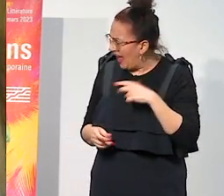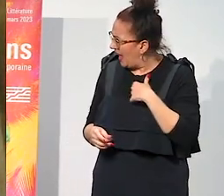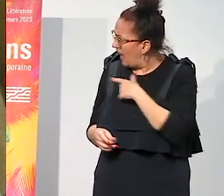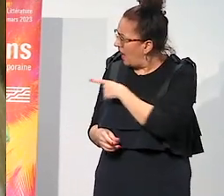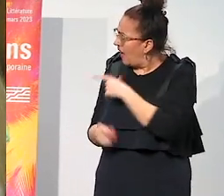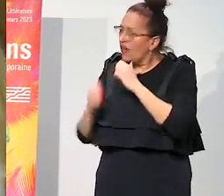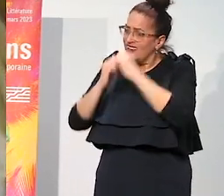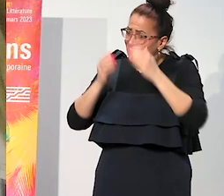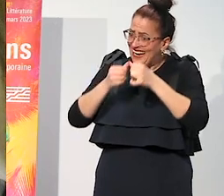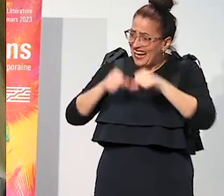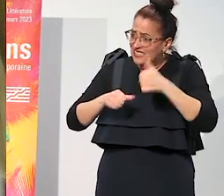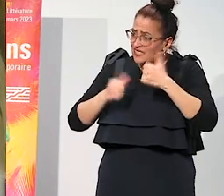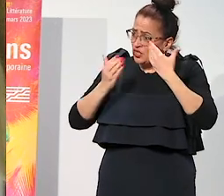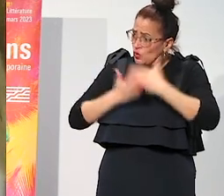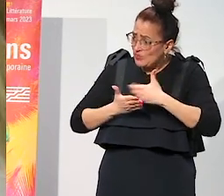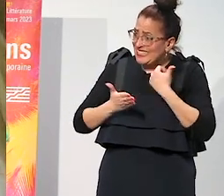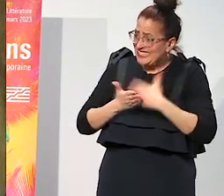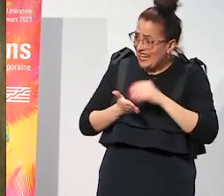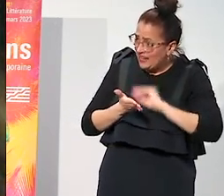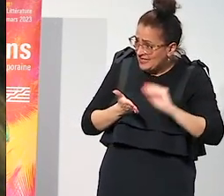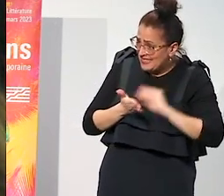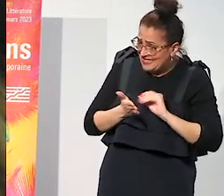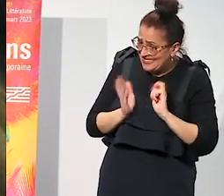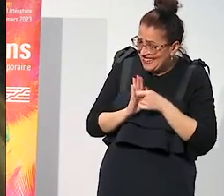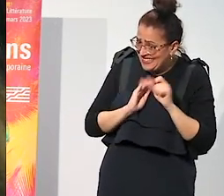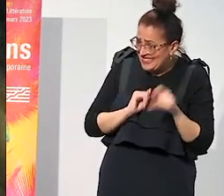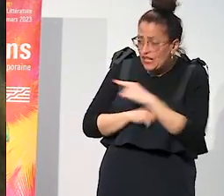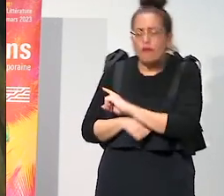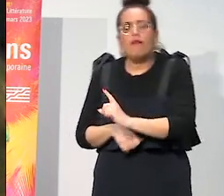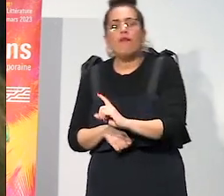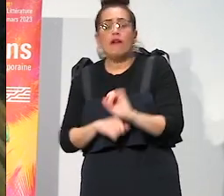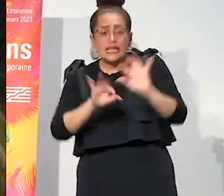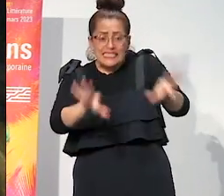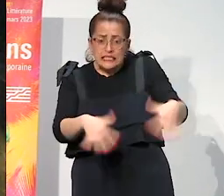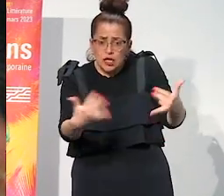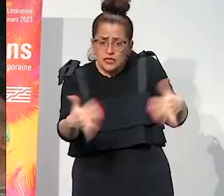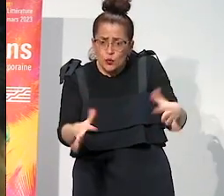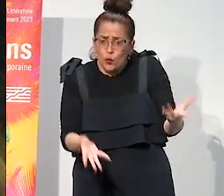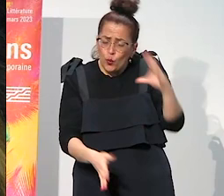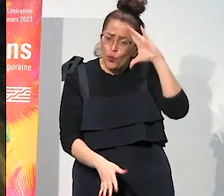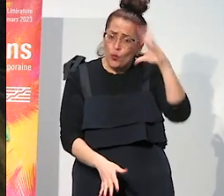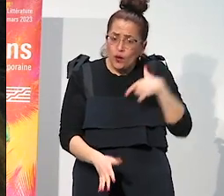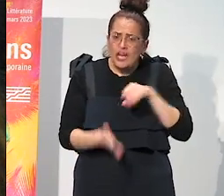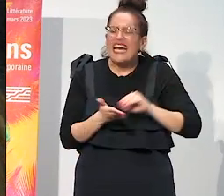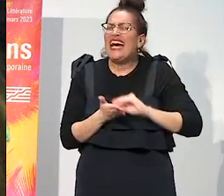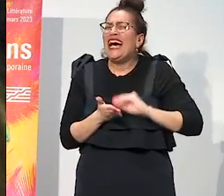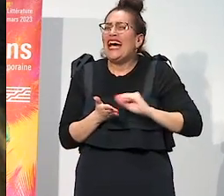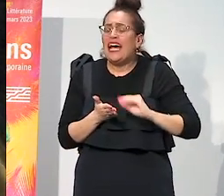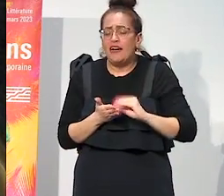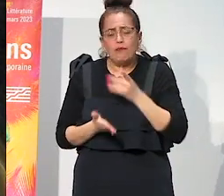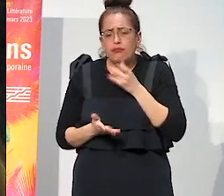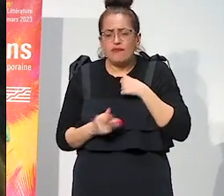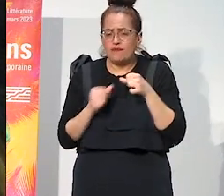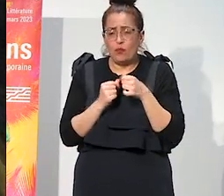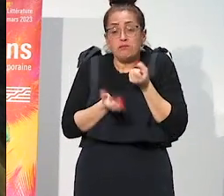Ah non, non, non, vous savez, vu le temps que je mets à écrire un livre, je suis restée 10 heures. Non, non, non, j'ai passé 10 heures dans l'annexe, j'ai pris des